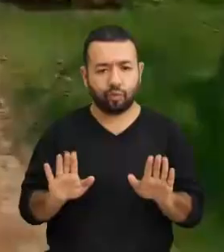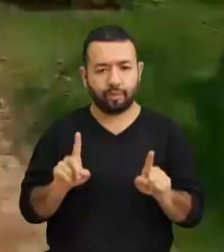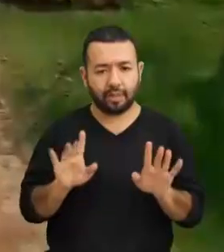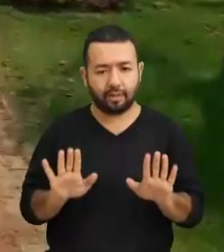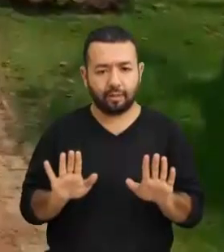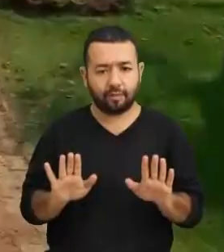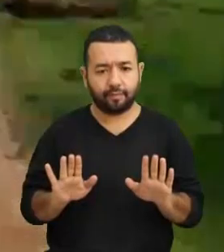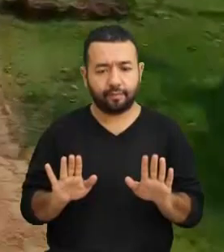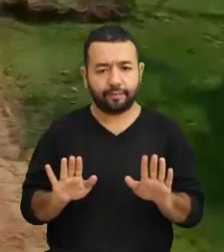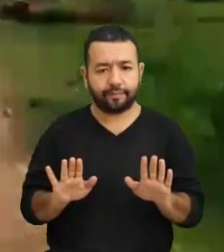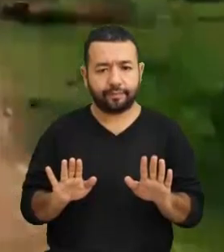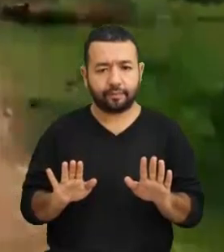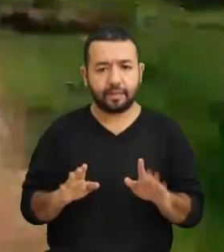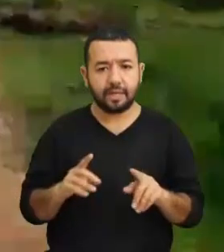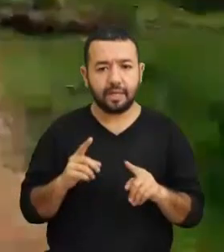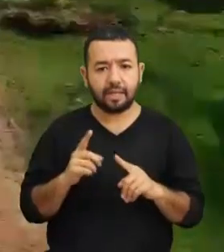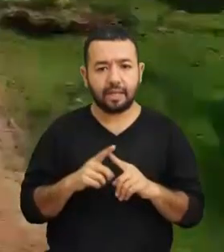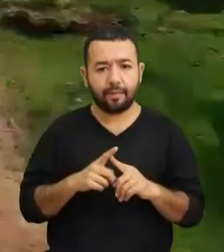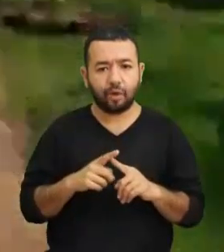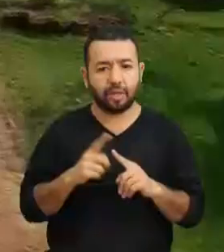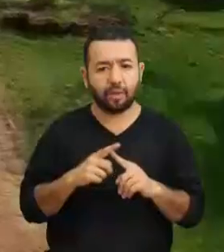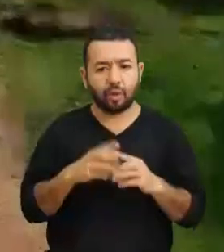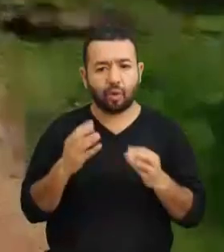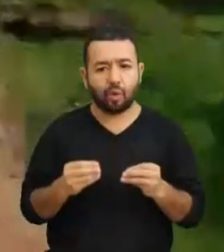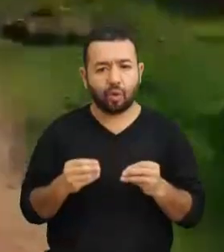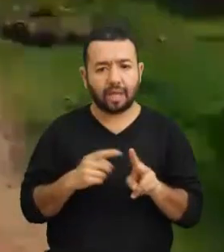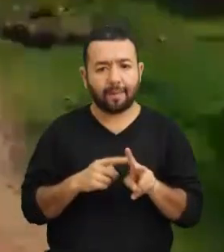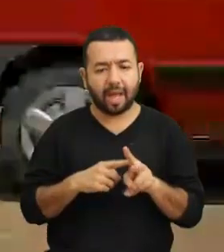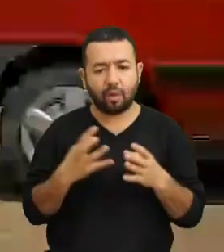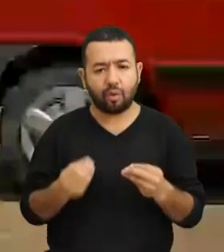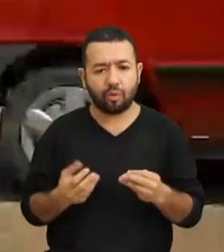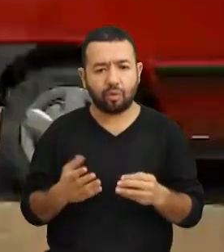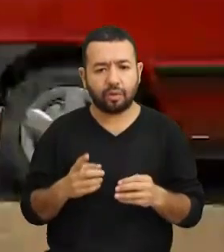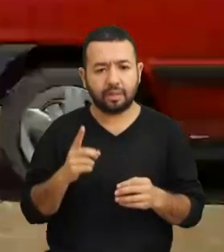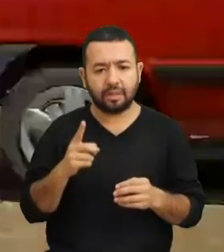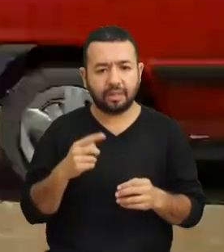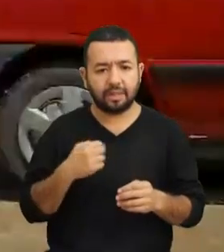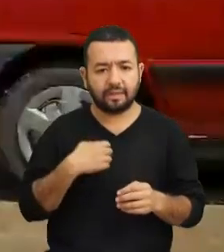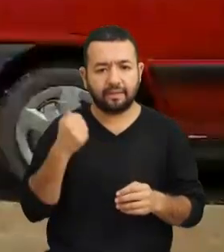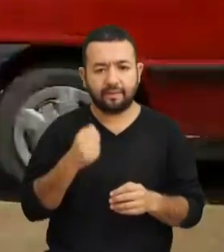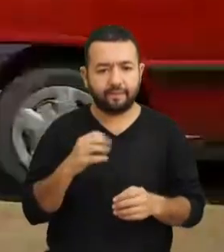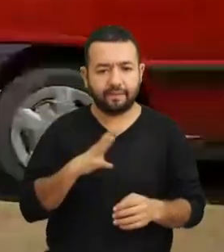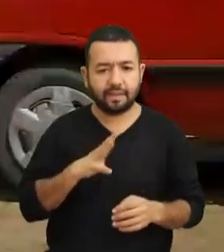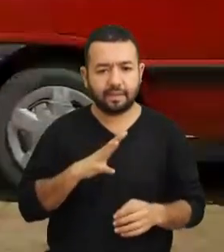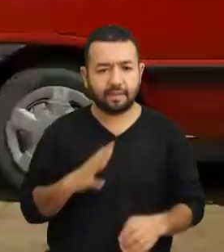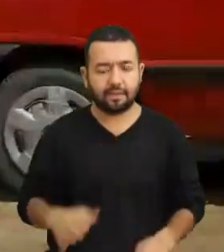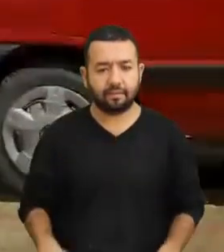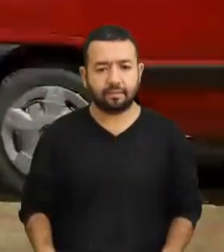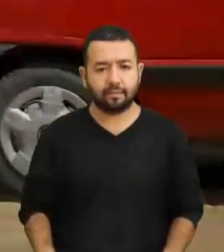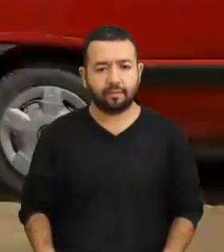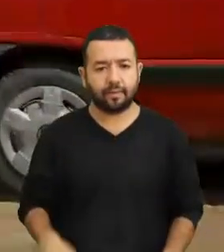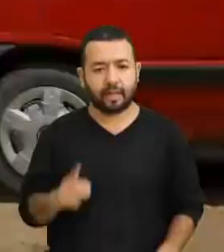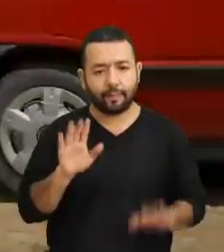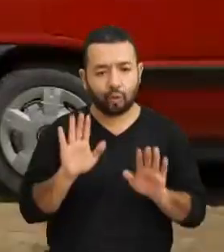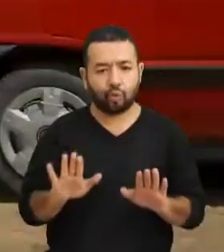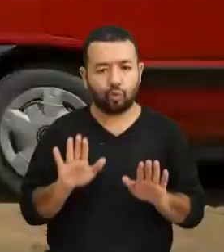olun ya. Kemal'im ay Kemal'im ne oluyor? Ah, kim? Seni boğarım seni. Ah, ah, ah, ya bir